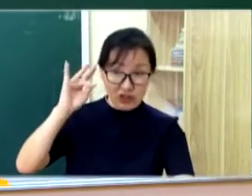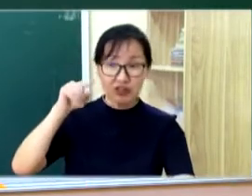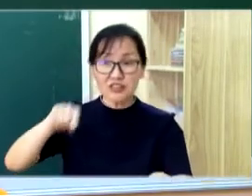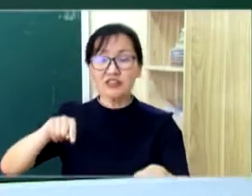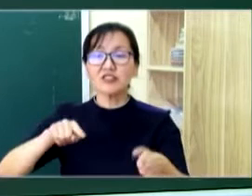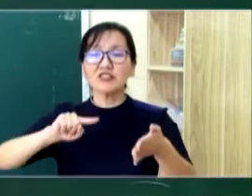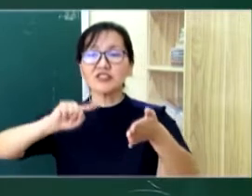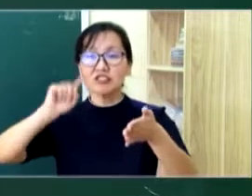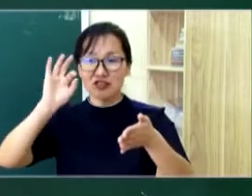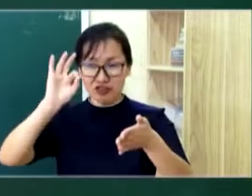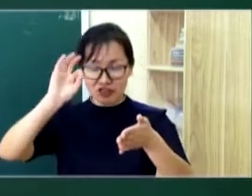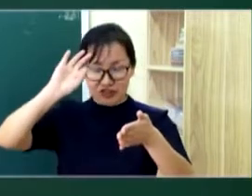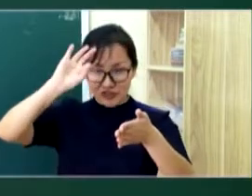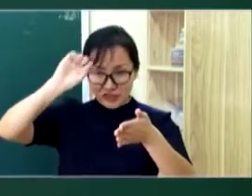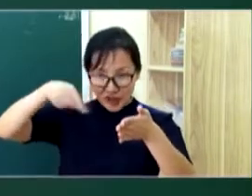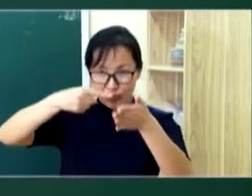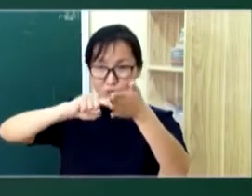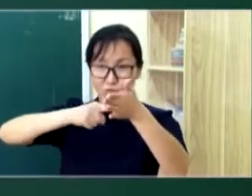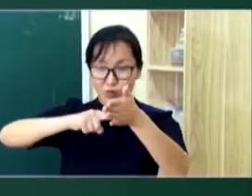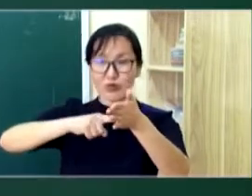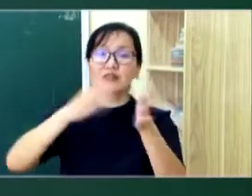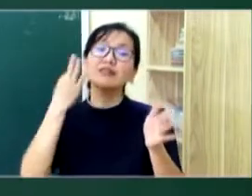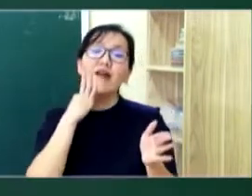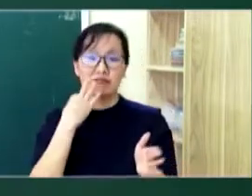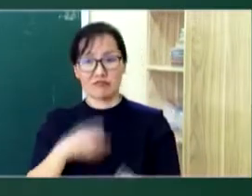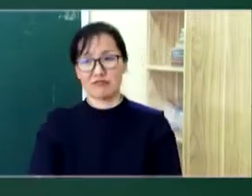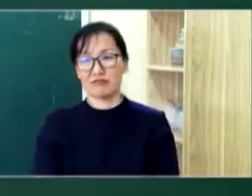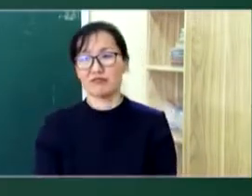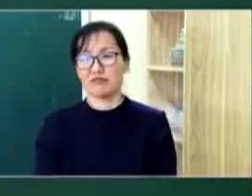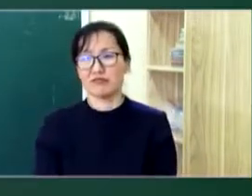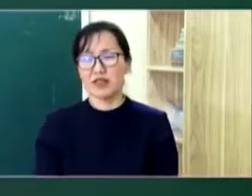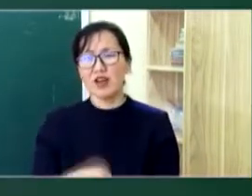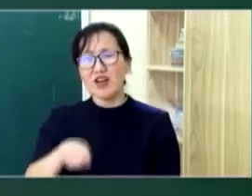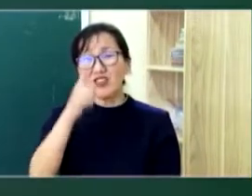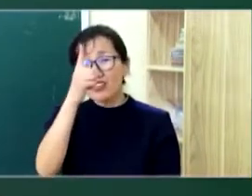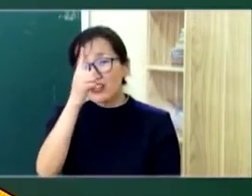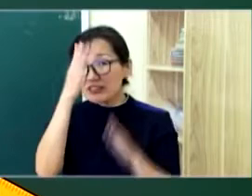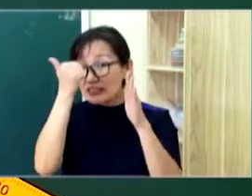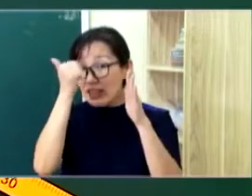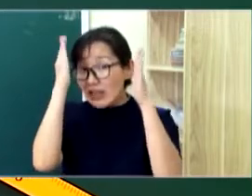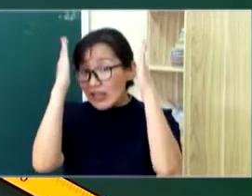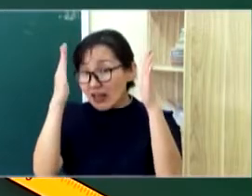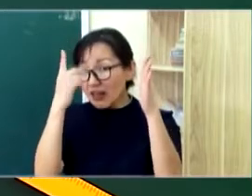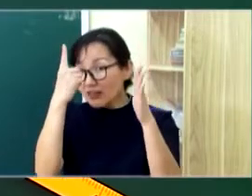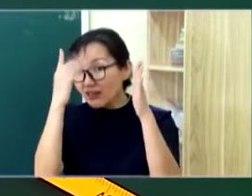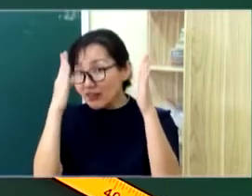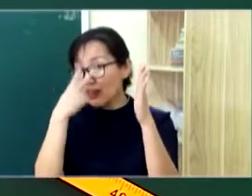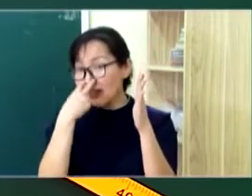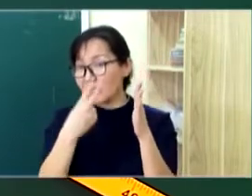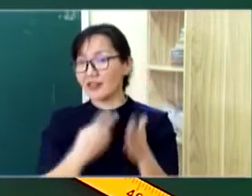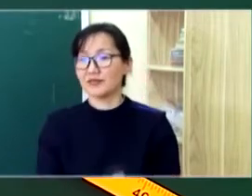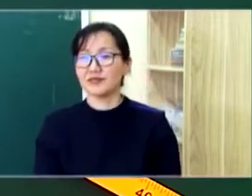128 гэж тоомлогдох нь. За энд нэг юм анхаарахад 100-ы хэсгээр тоомлох гэсэн бол бидний тоомлож байгаа тоо